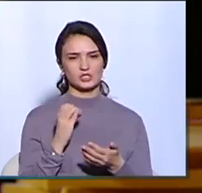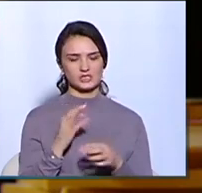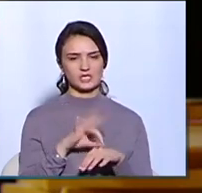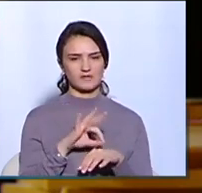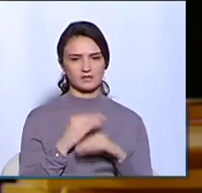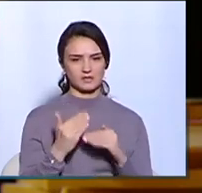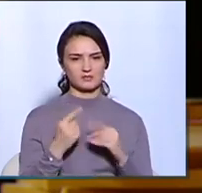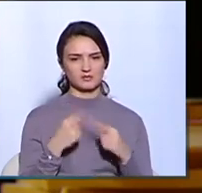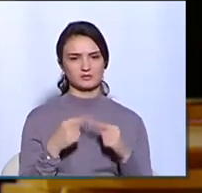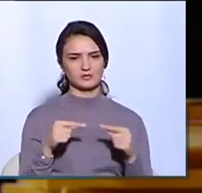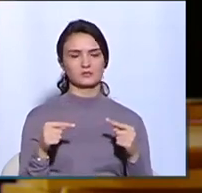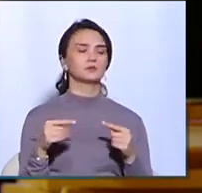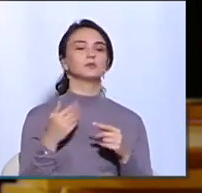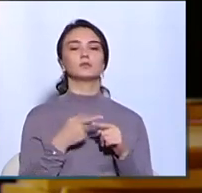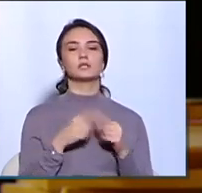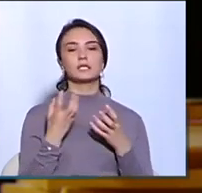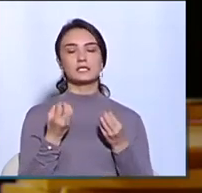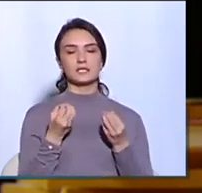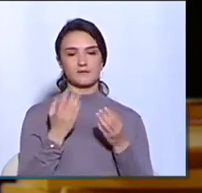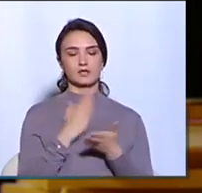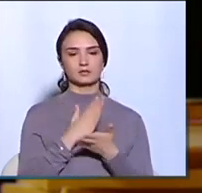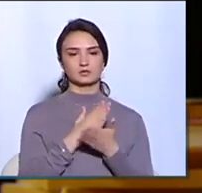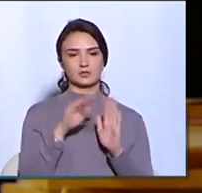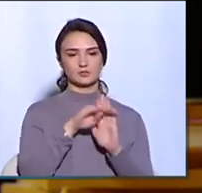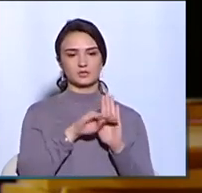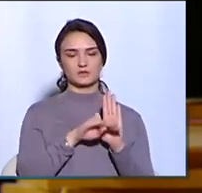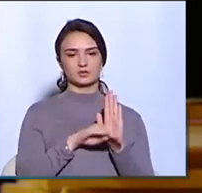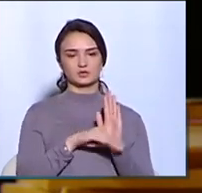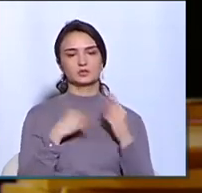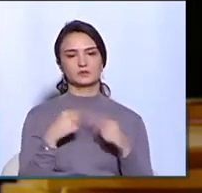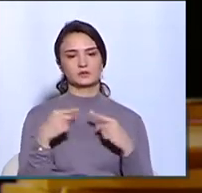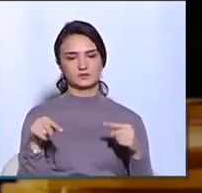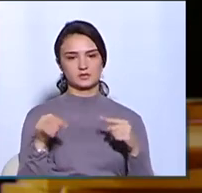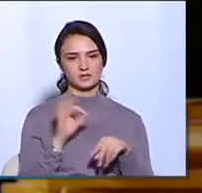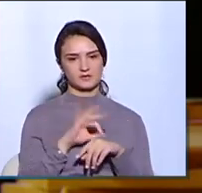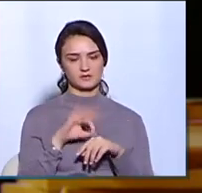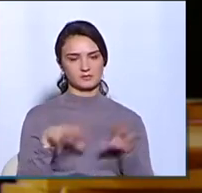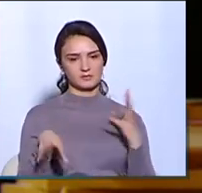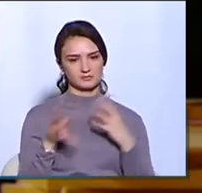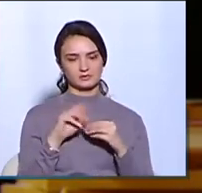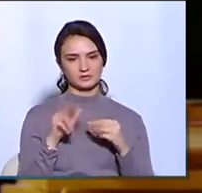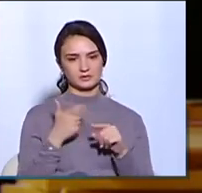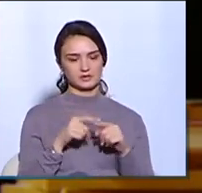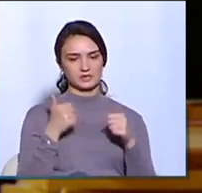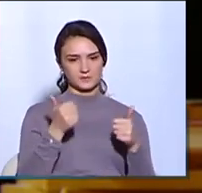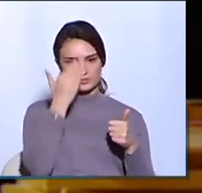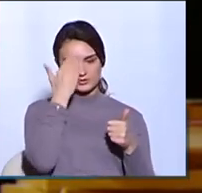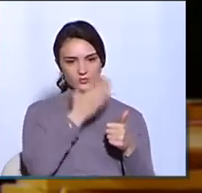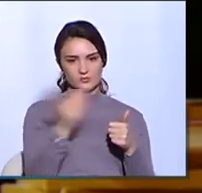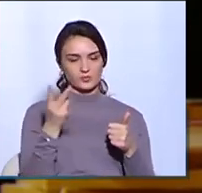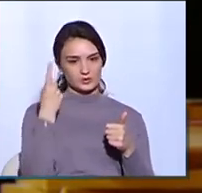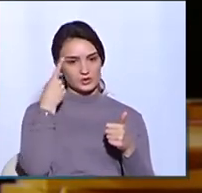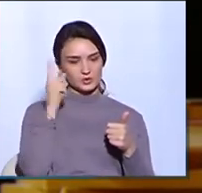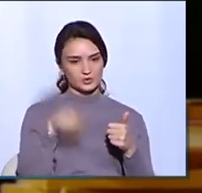და მუკოპოლის სახარიდოზები. და კიდევ არის ჩამონათვალში სხვა დაავადებებიც და კარგია თუ მოსახლეობას ეს